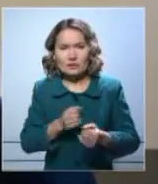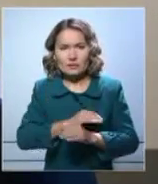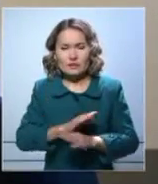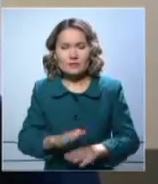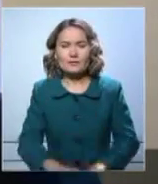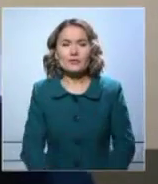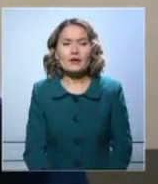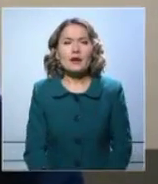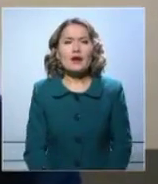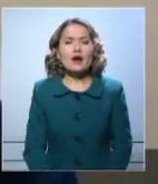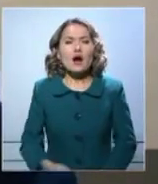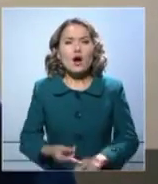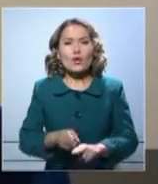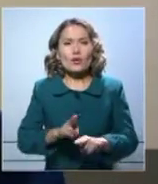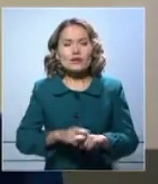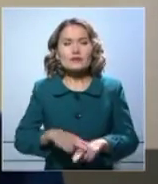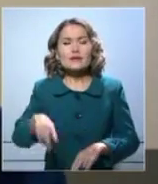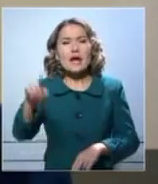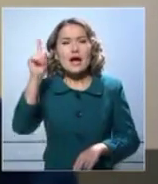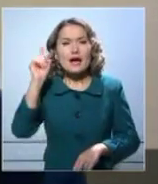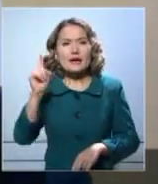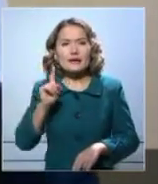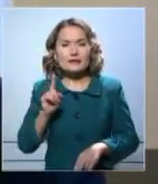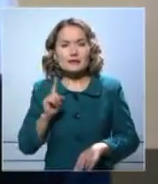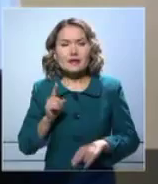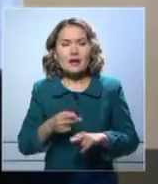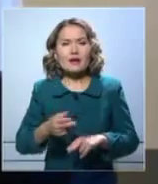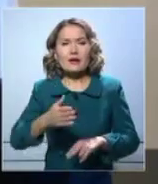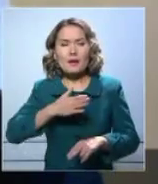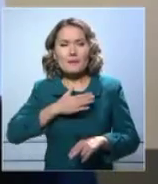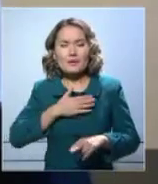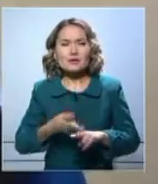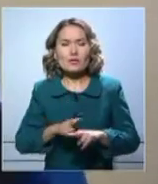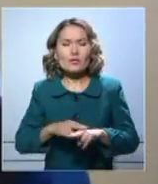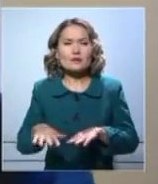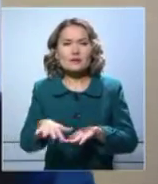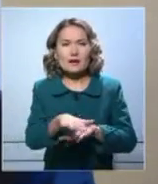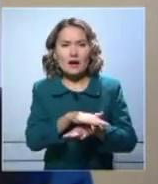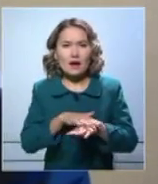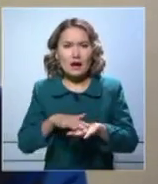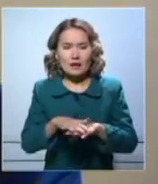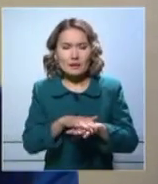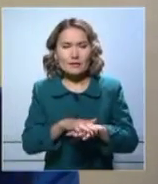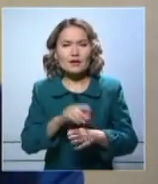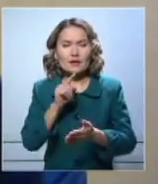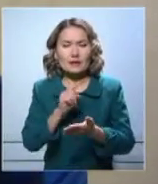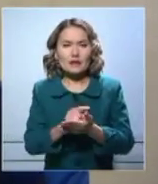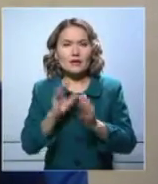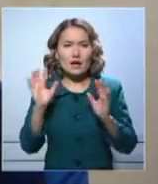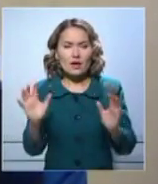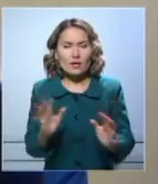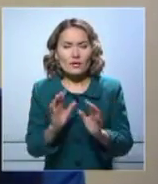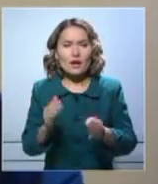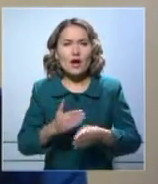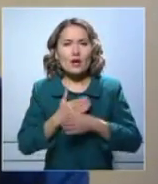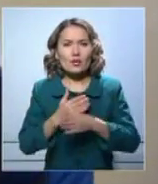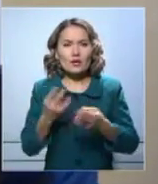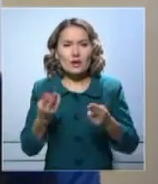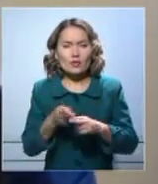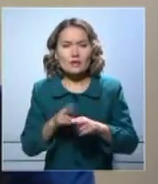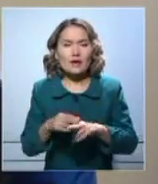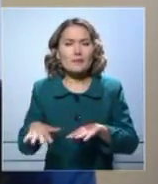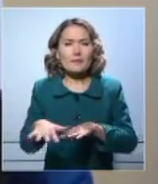Терроризм мен күресіп, өз азаматтарымызды қорғау үшін бар жағдайды жасаудамыз. Қақтығысты тоқтатуымыз қажет. Халықаралық ұйымдардың басын қосатын кез